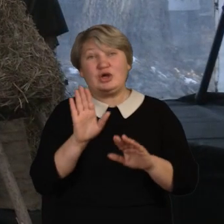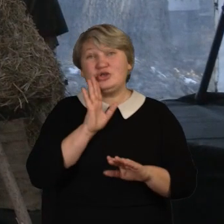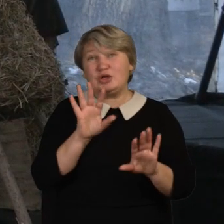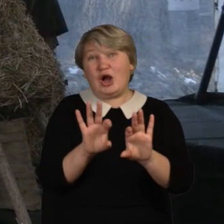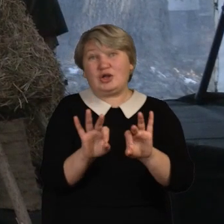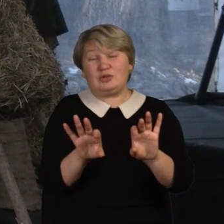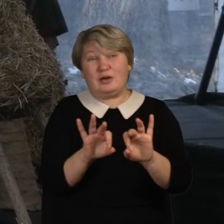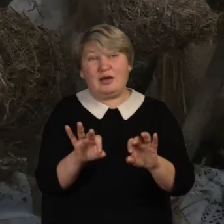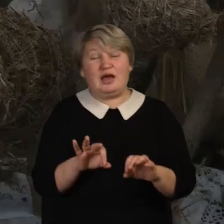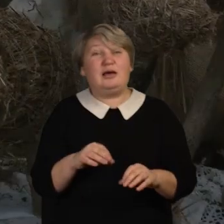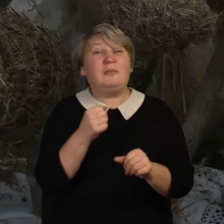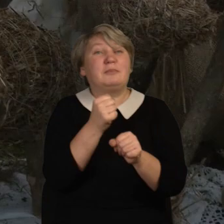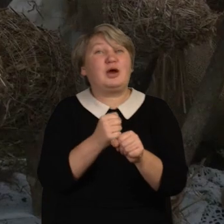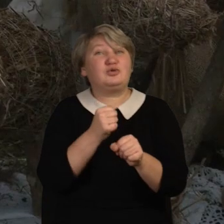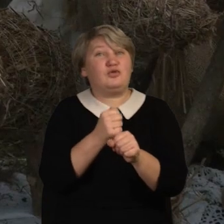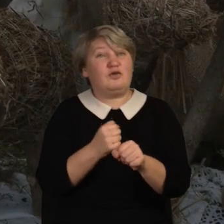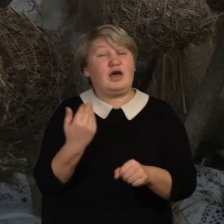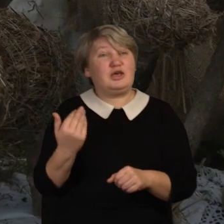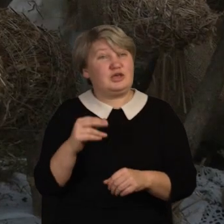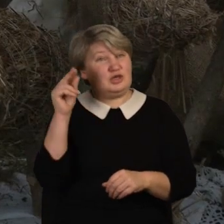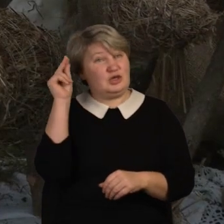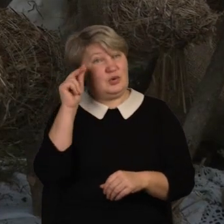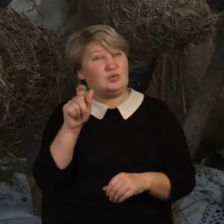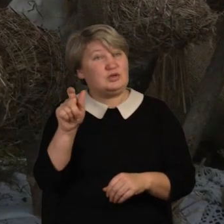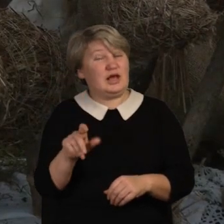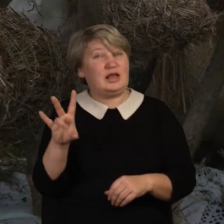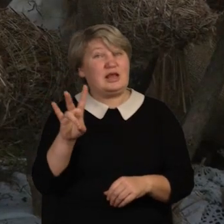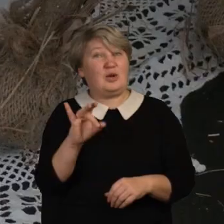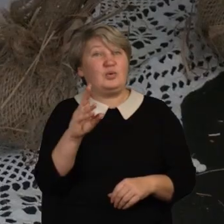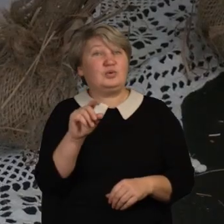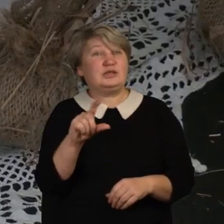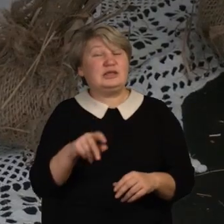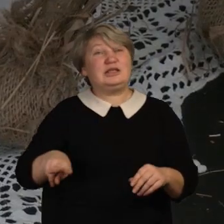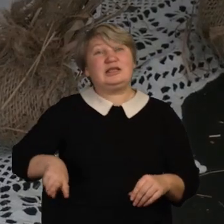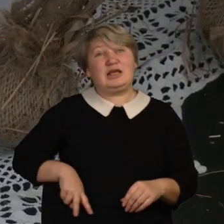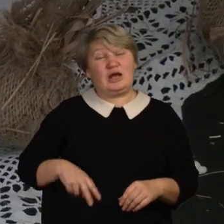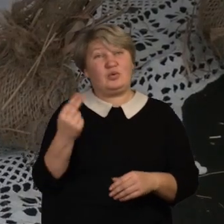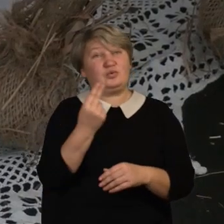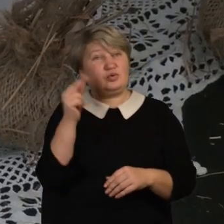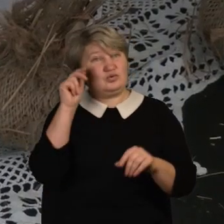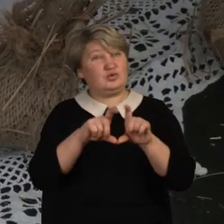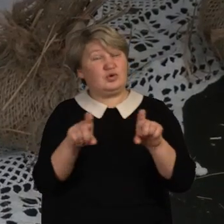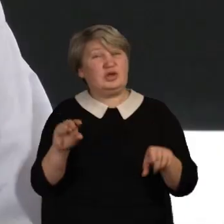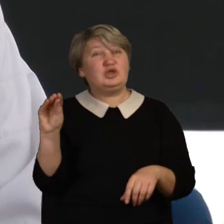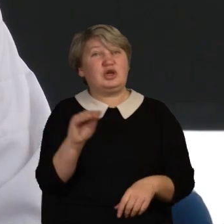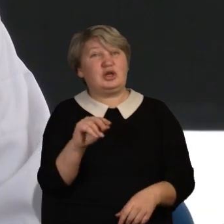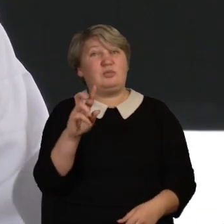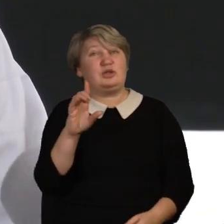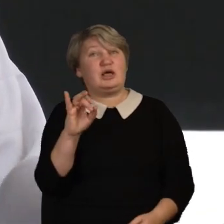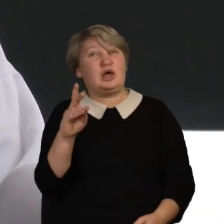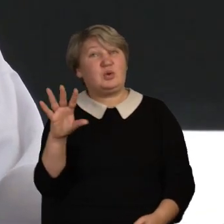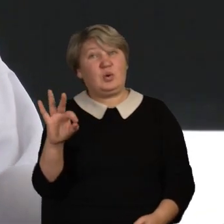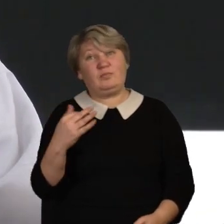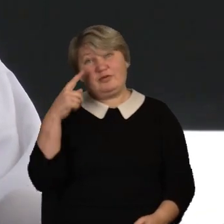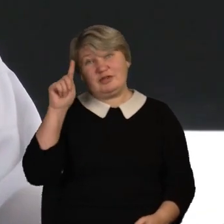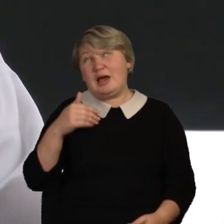що над вертепом працювала її учениця Наталія Гудз та директорка надвірнянської художньої школи Жанна Бондаренко. Мене, знаєте,